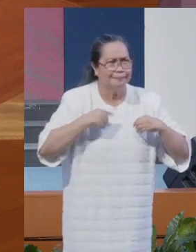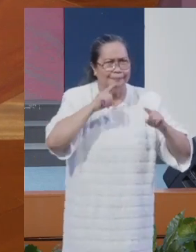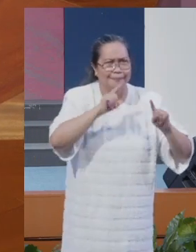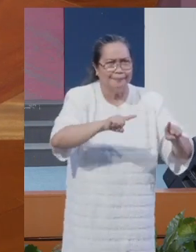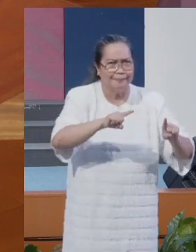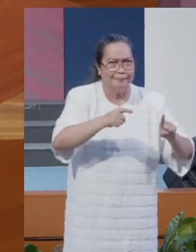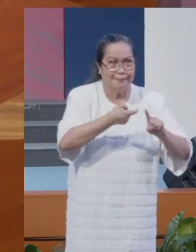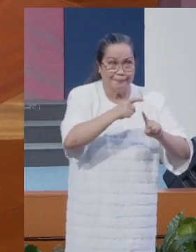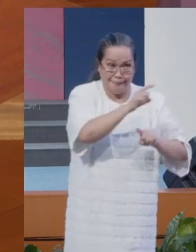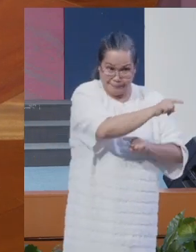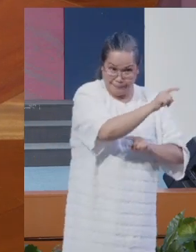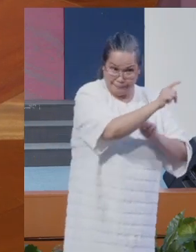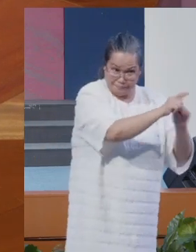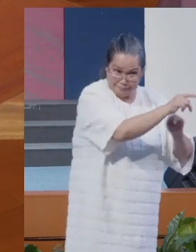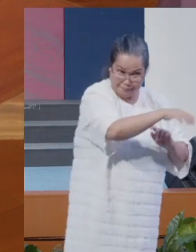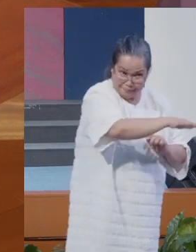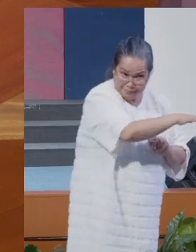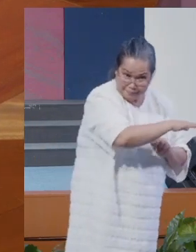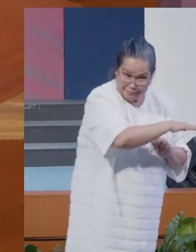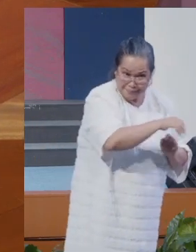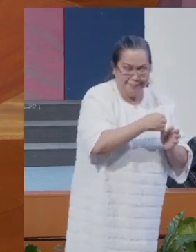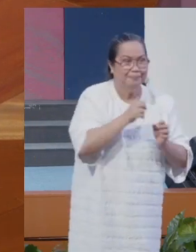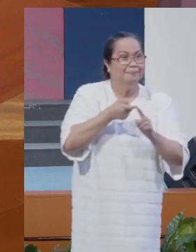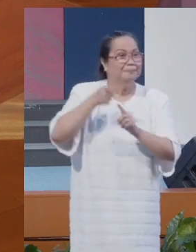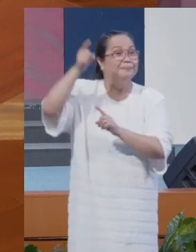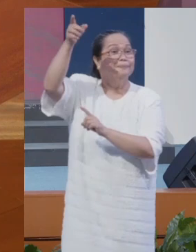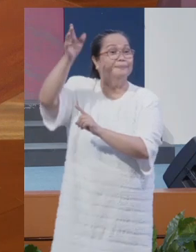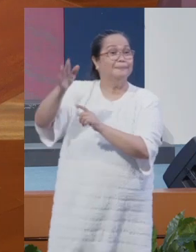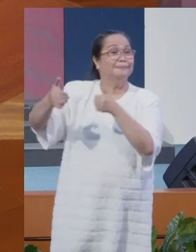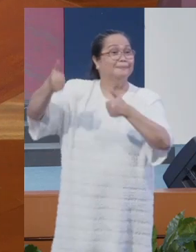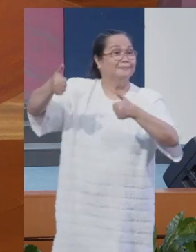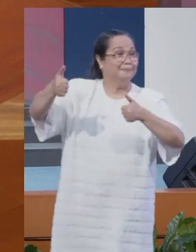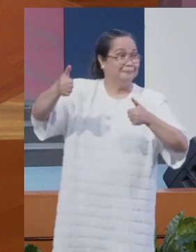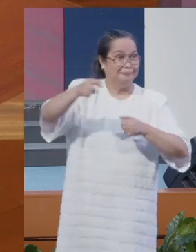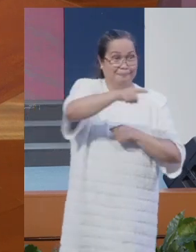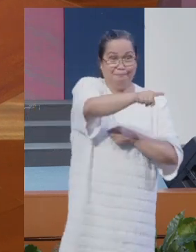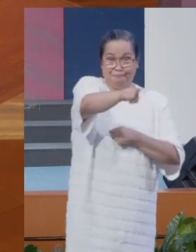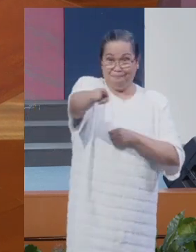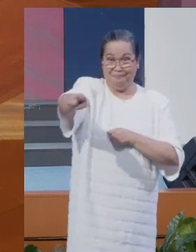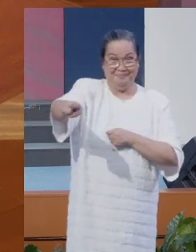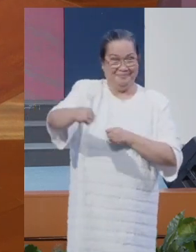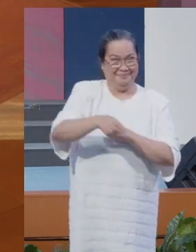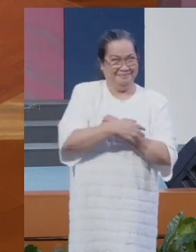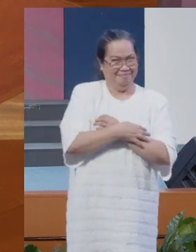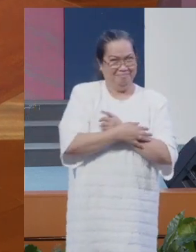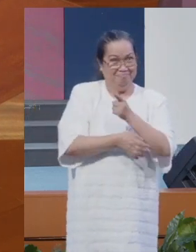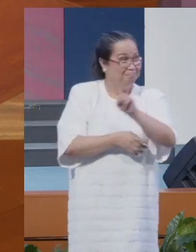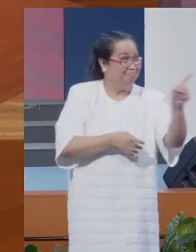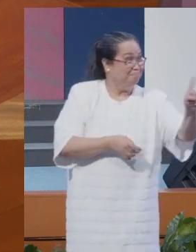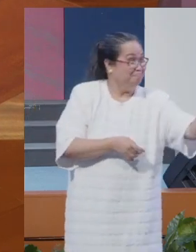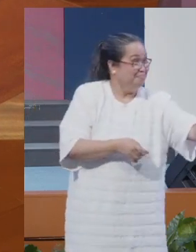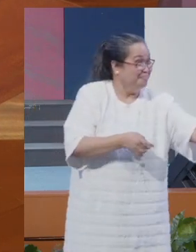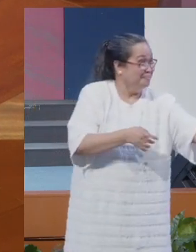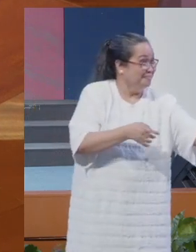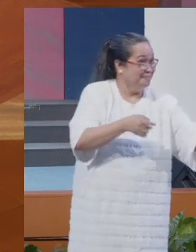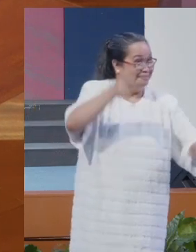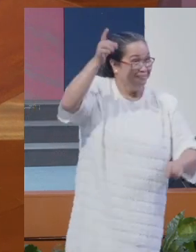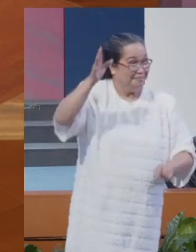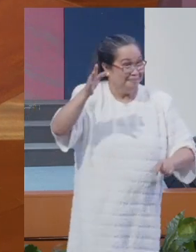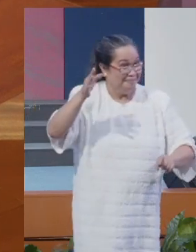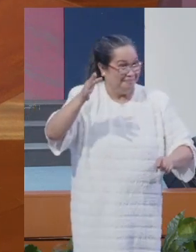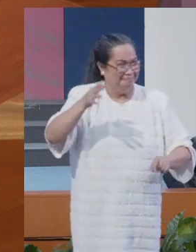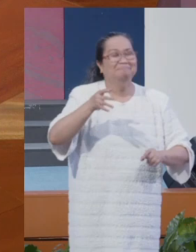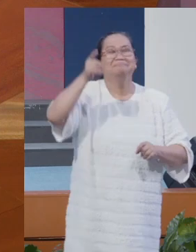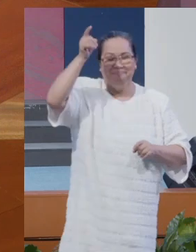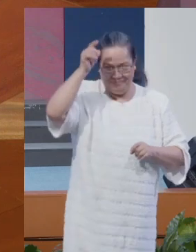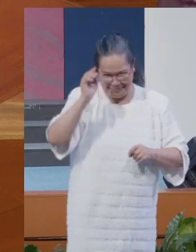Yung mula sa tao o yung mula sa Diyos? Ewan ko sa inyo. Pero ako makikinig ako sa sinabi ng Diyos. Ang